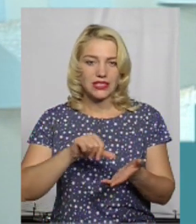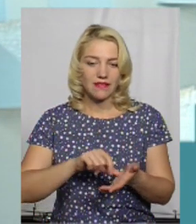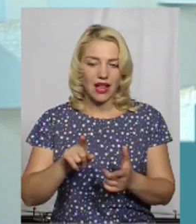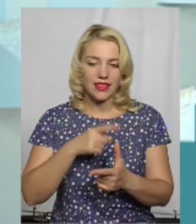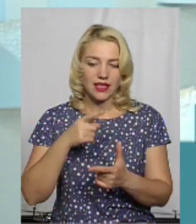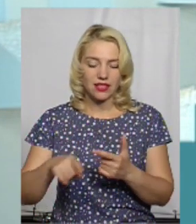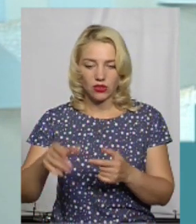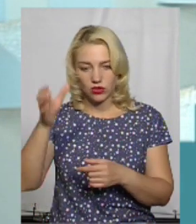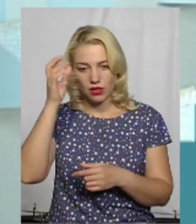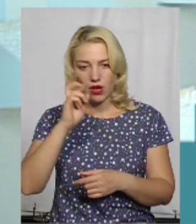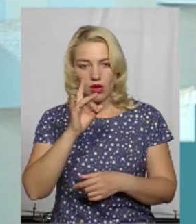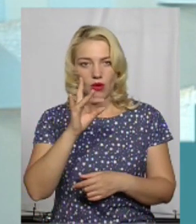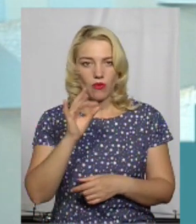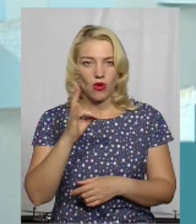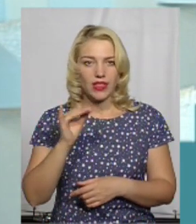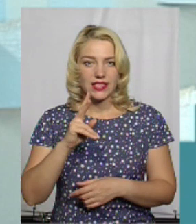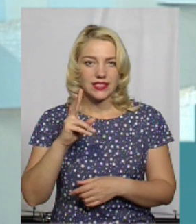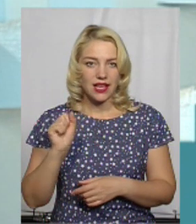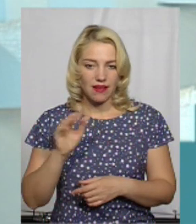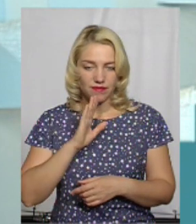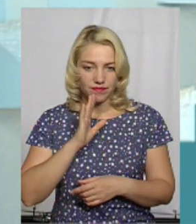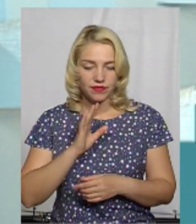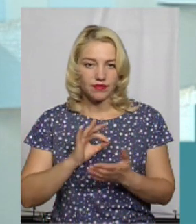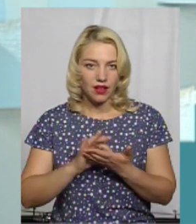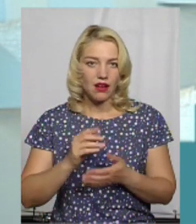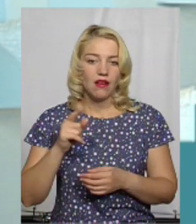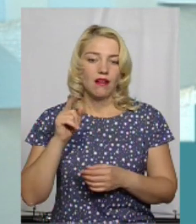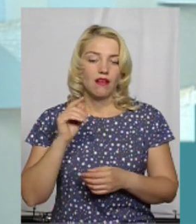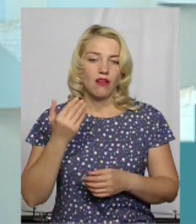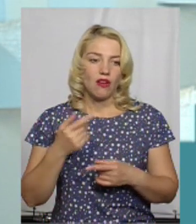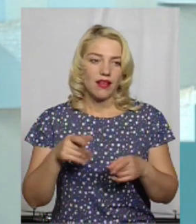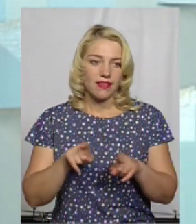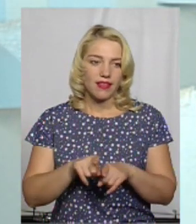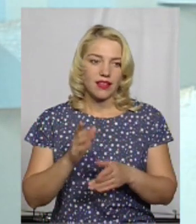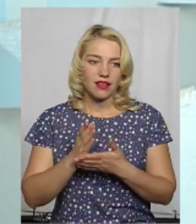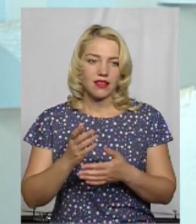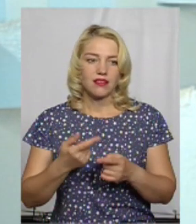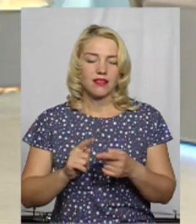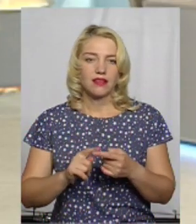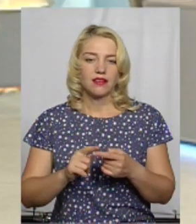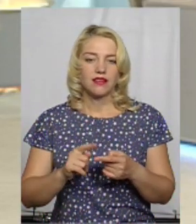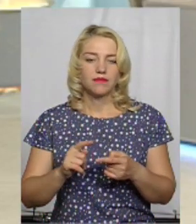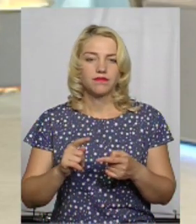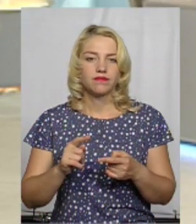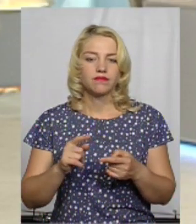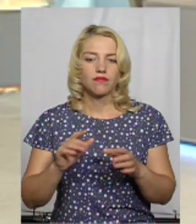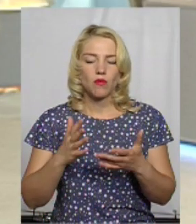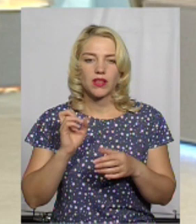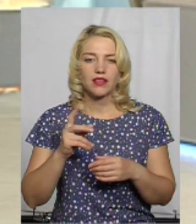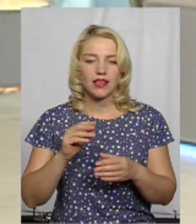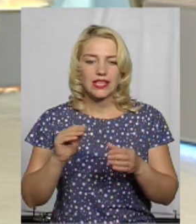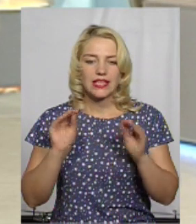освіти Ірина Браницька, є такий момент, як складання індивідуальних траєкторій. Навіть